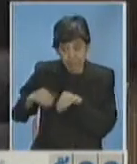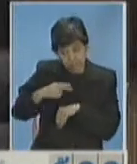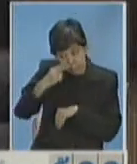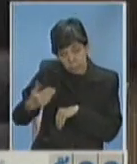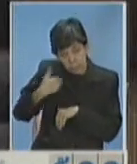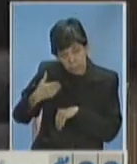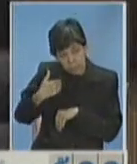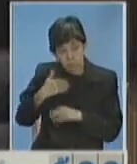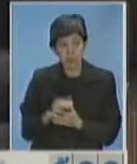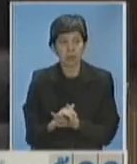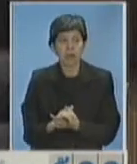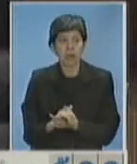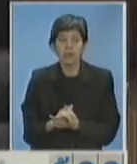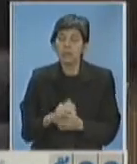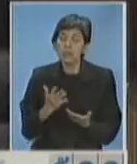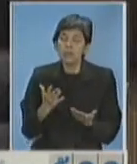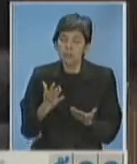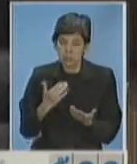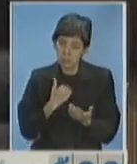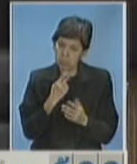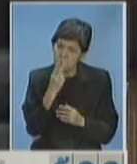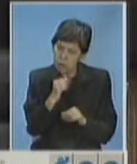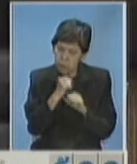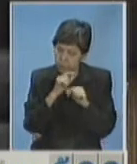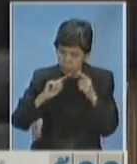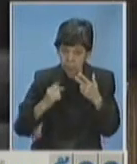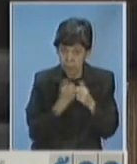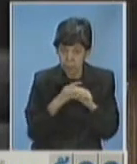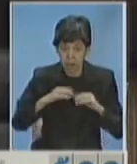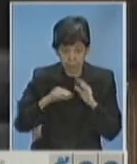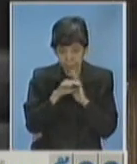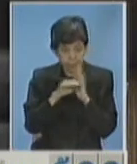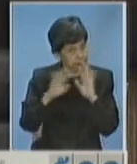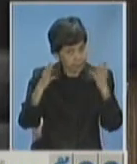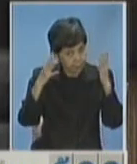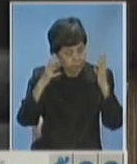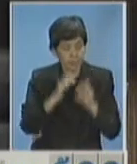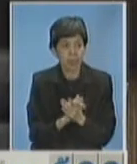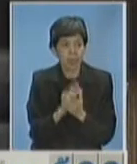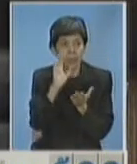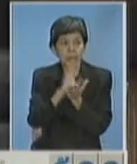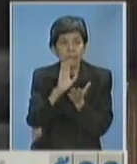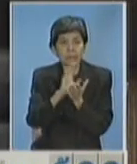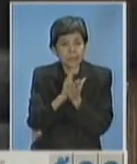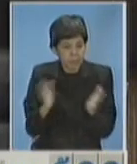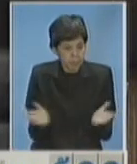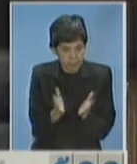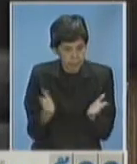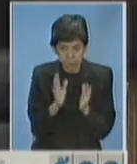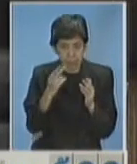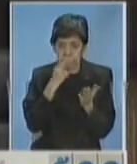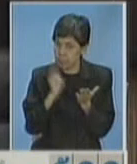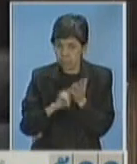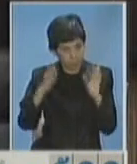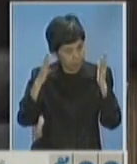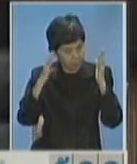ว่าเคยเห็นไหมเรื่องนี้นะคะเพราะว่าในตอนที่เข้ามาในวาระรับหลักการไม่มีกองทุนส่งเสริมงานจดหมาย